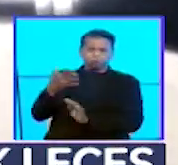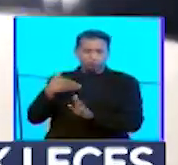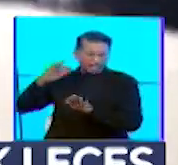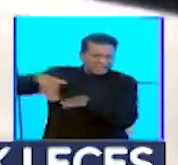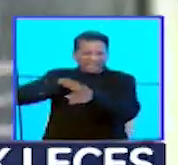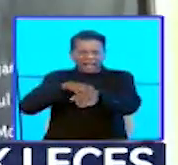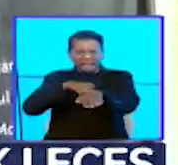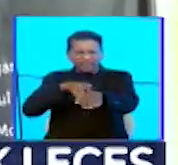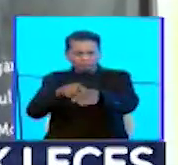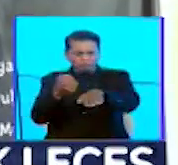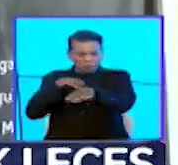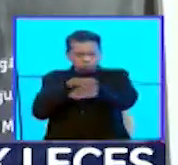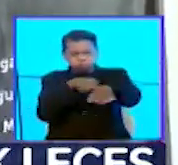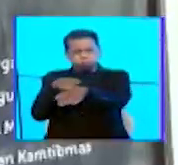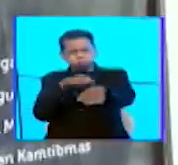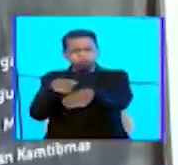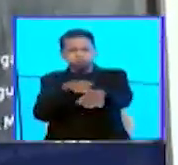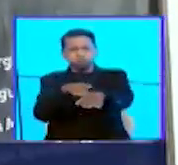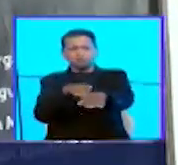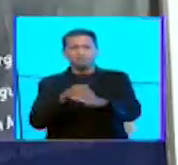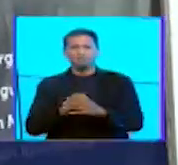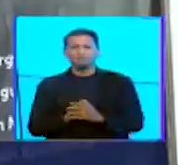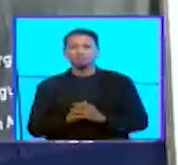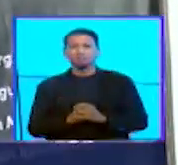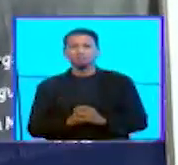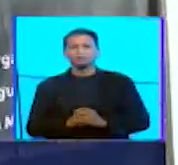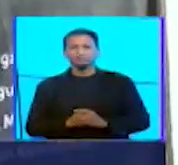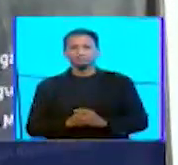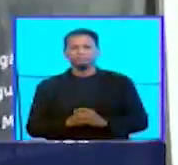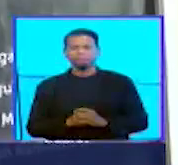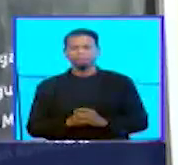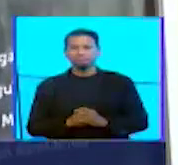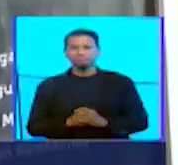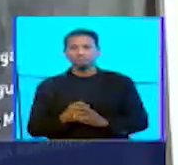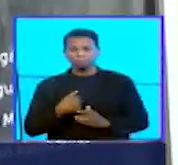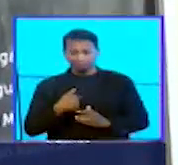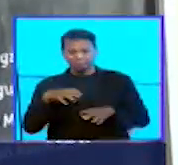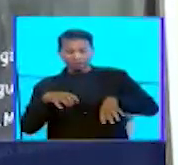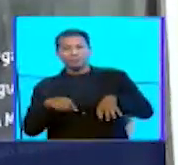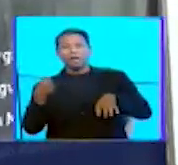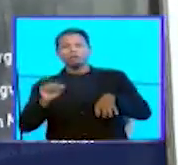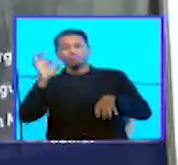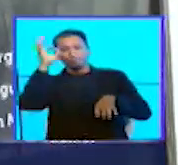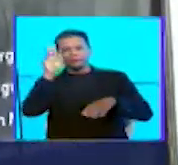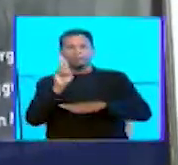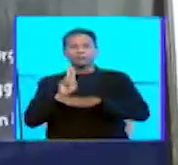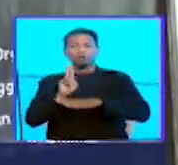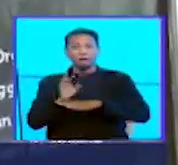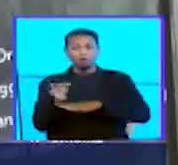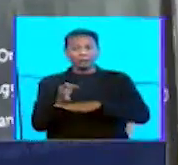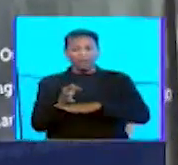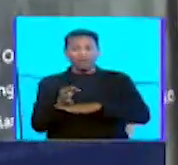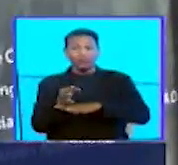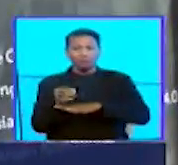pelaku. Dimintai bantuan oleh Reskrim Polres Pasuruan Kota untuk